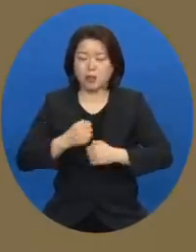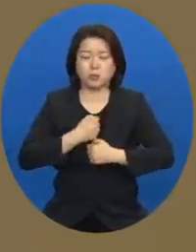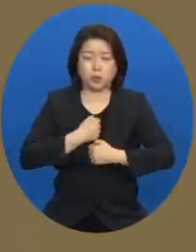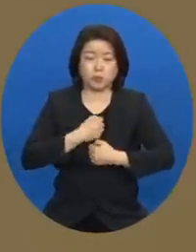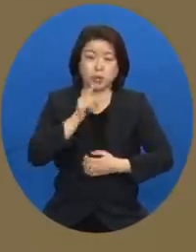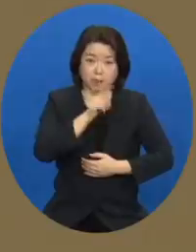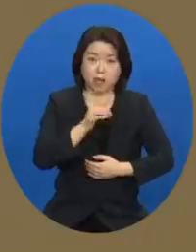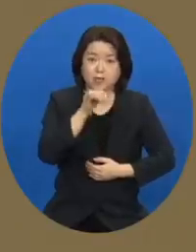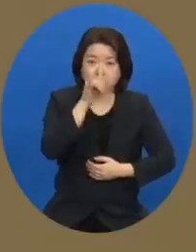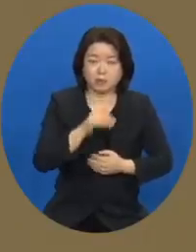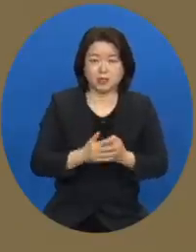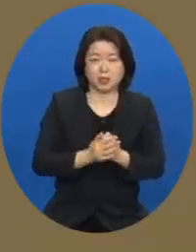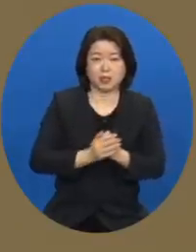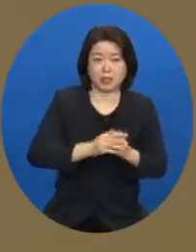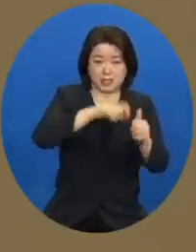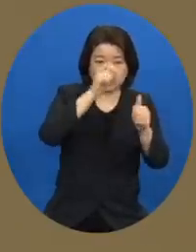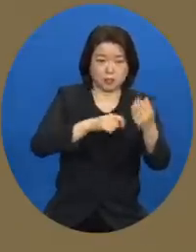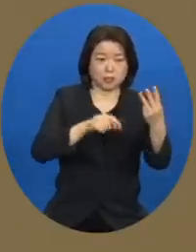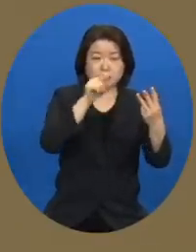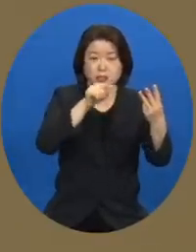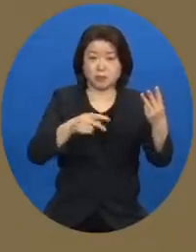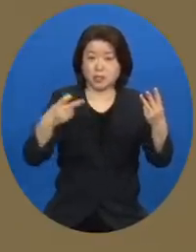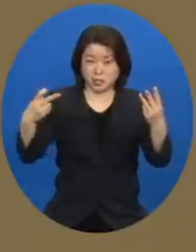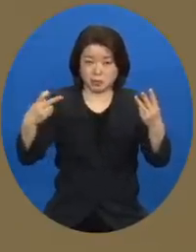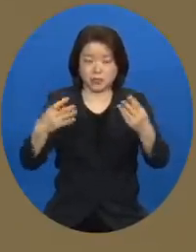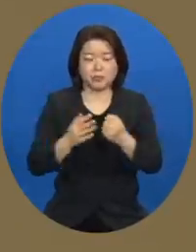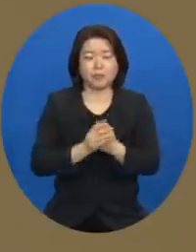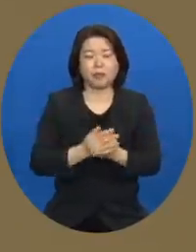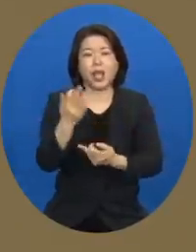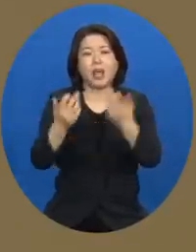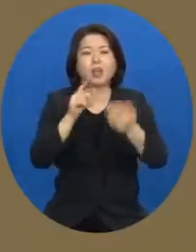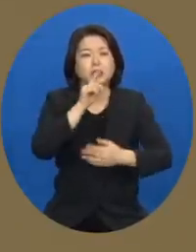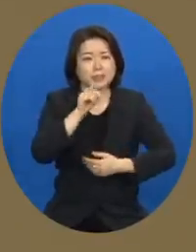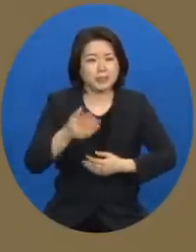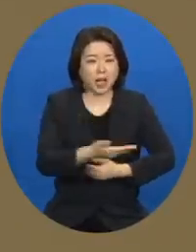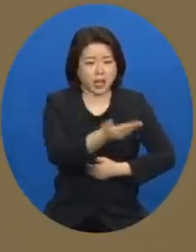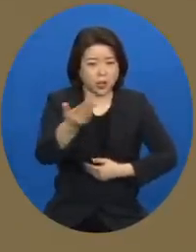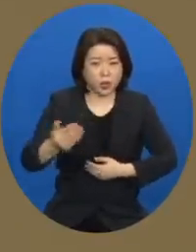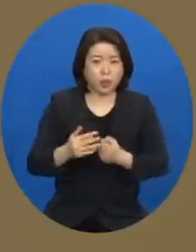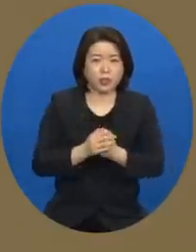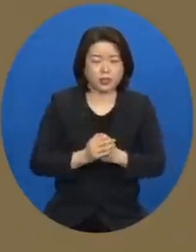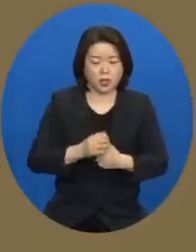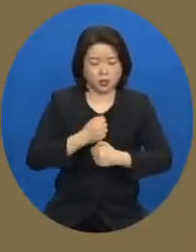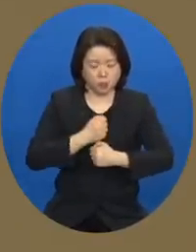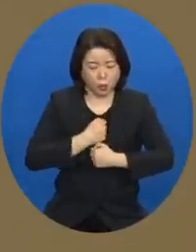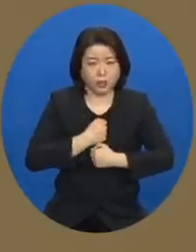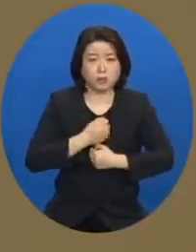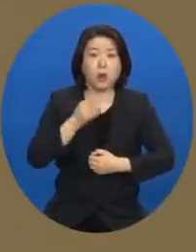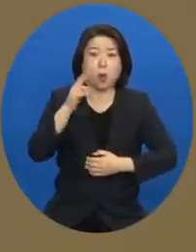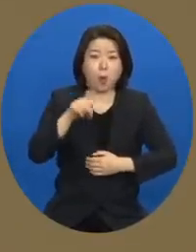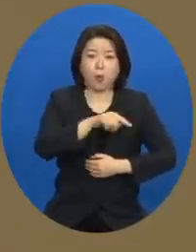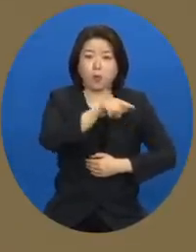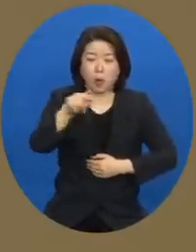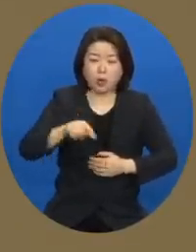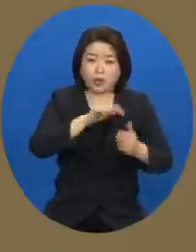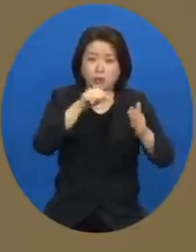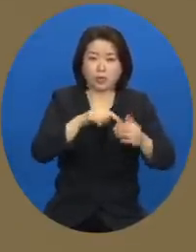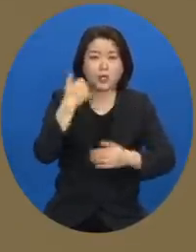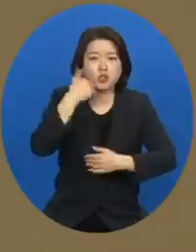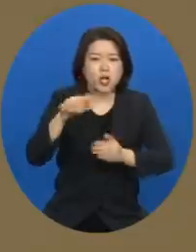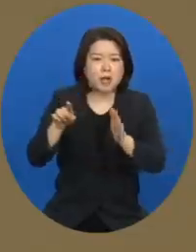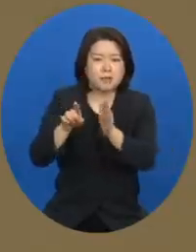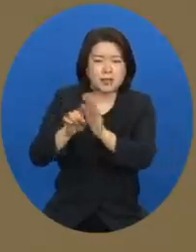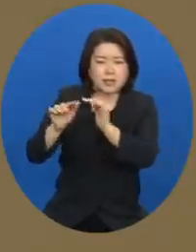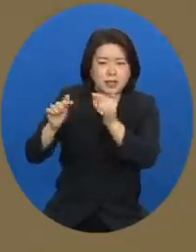하셨어요. 히브리서 3장 12절입니다. 형제들아 너희는 삼가 혹 너희 중에 누가